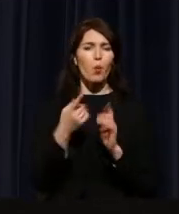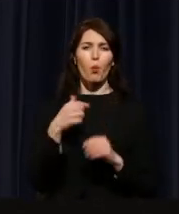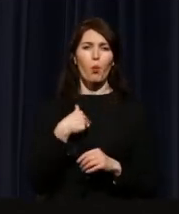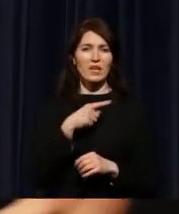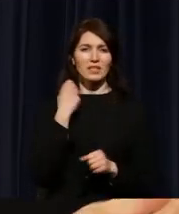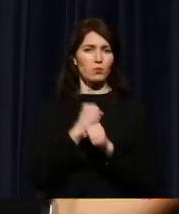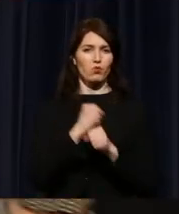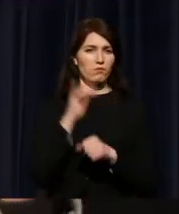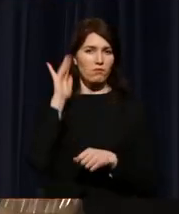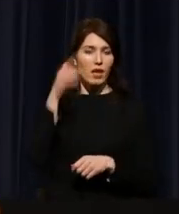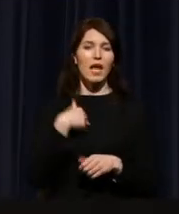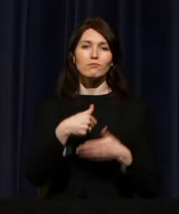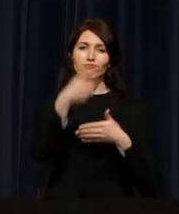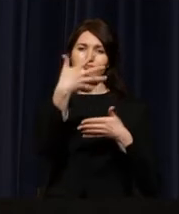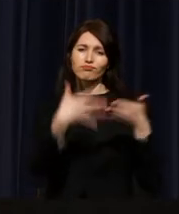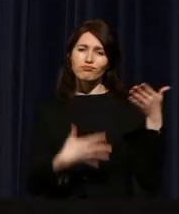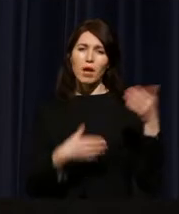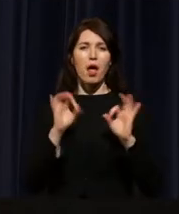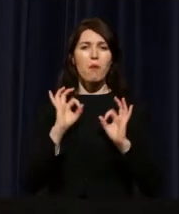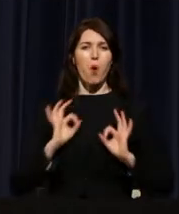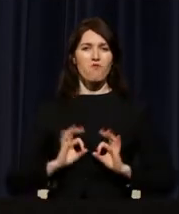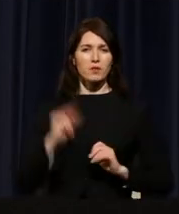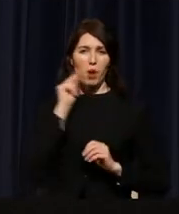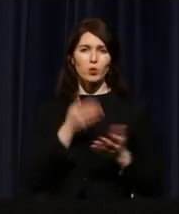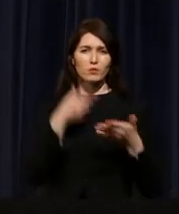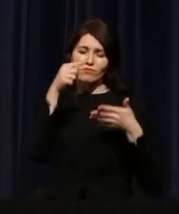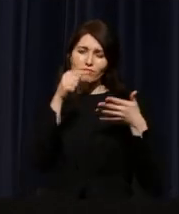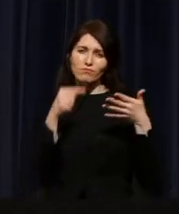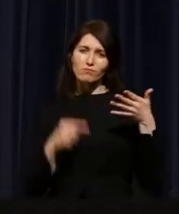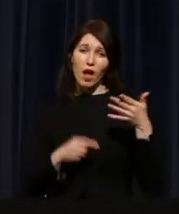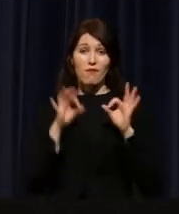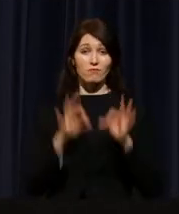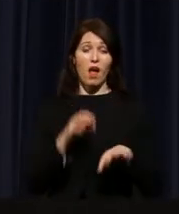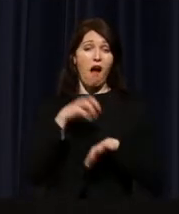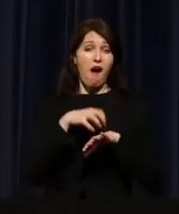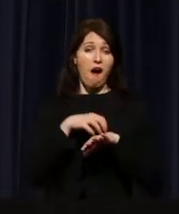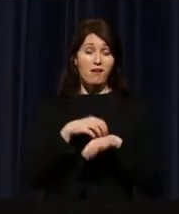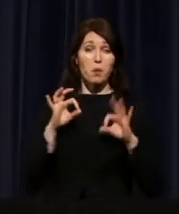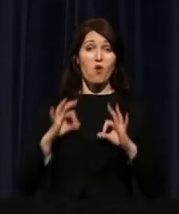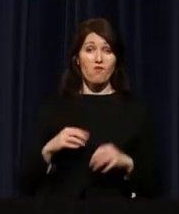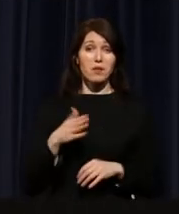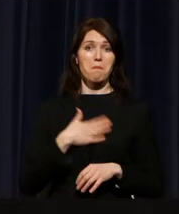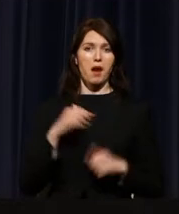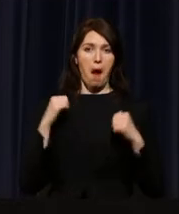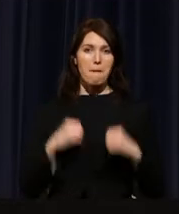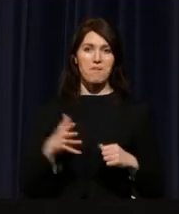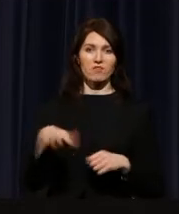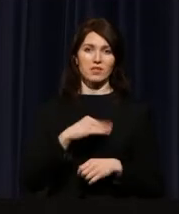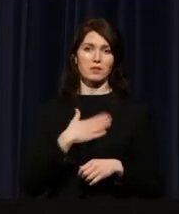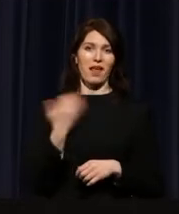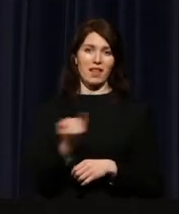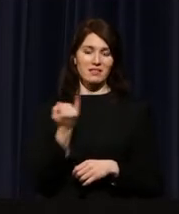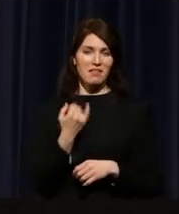Un es gāju cauri sarakstam ar tām profesijām, kas tās varētu būt. Un patiesībā ārsta profesija bija tā, kas apmierināja visas manas